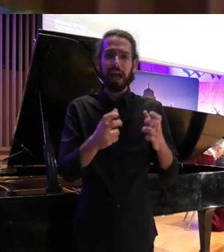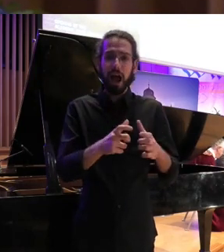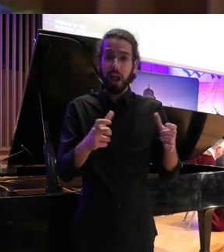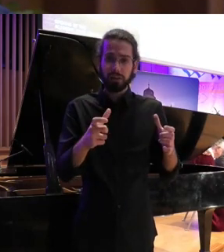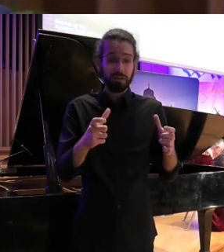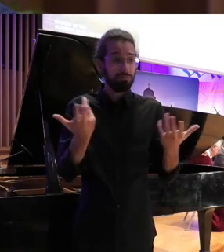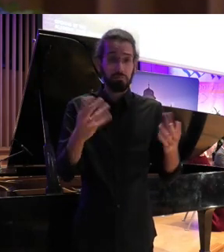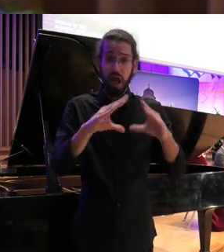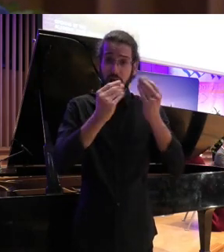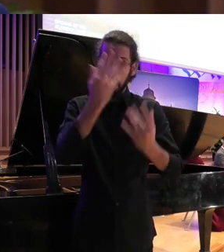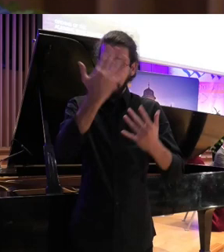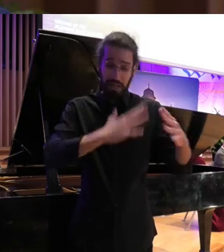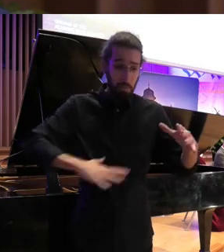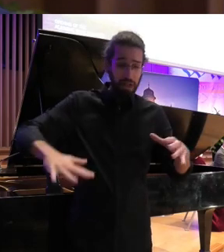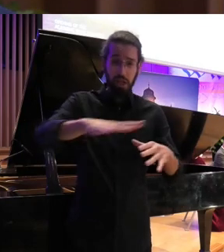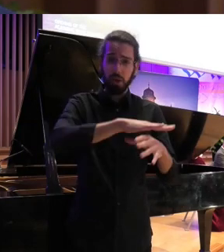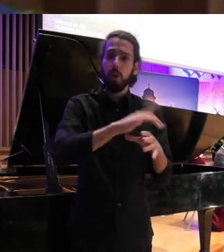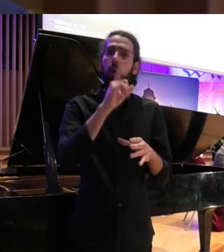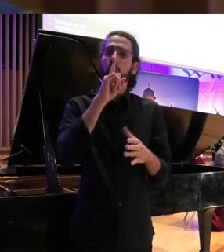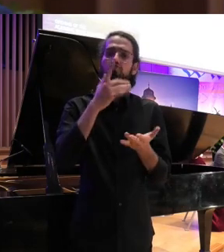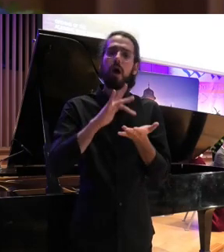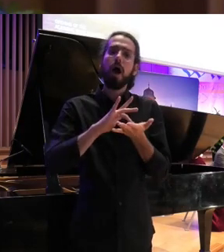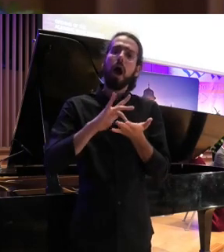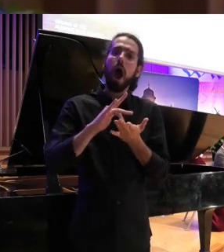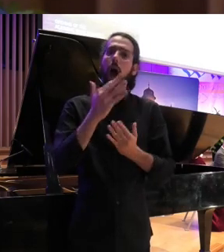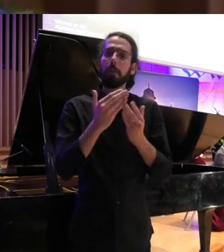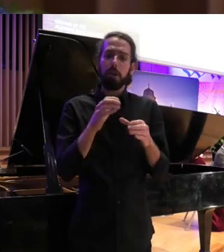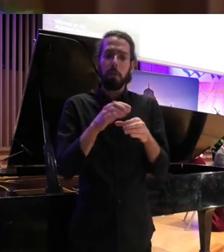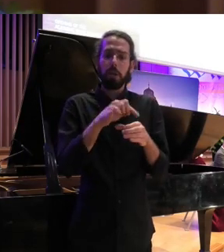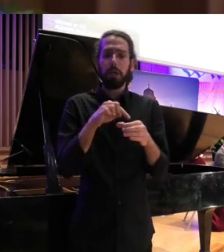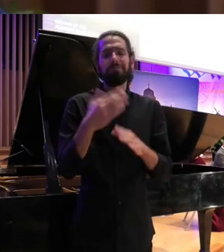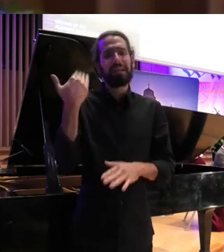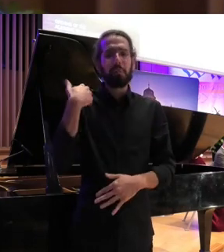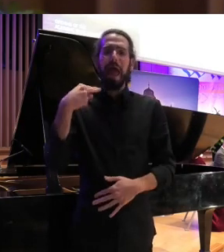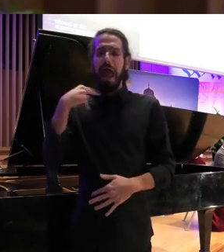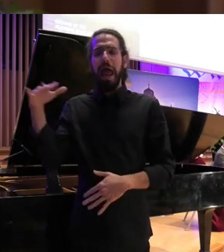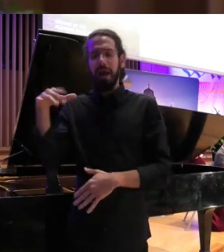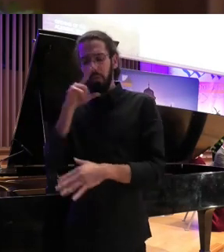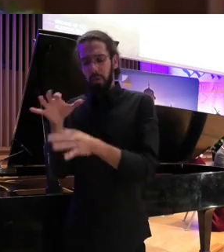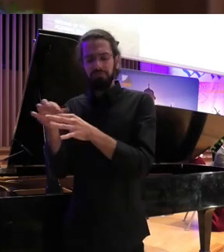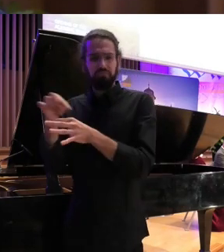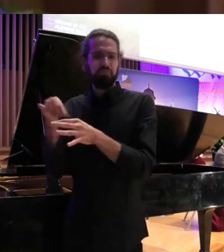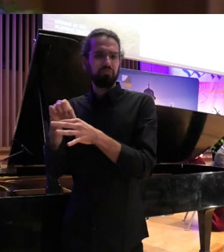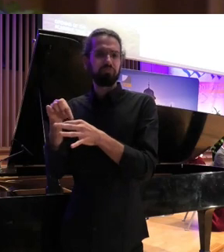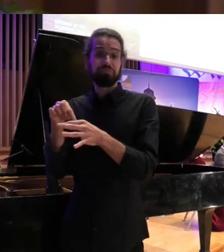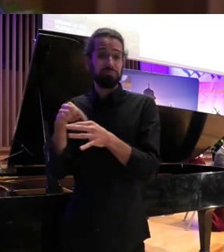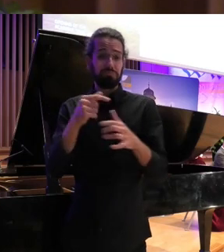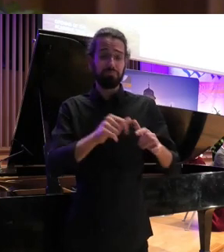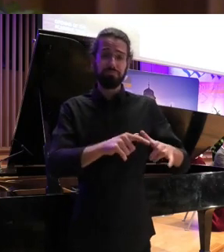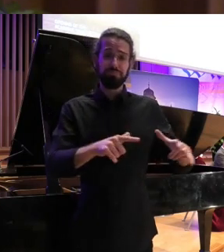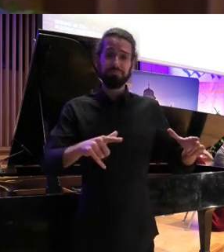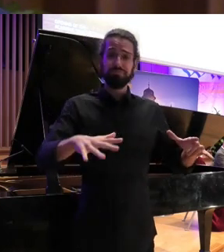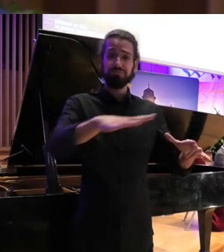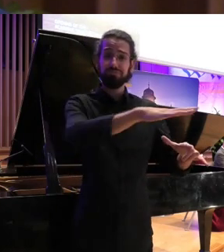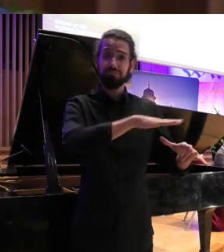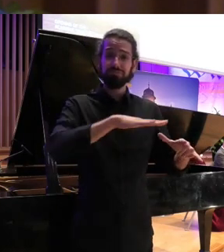der Mathematik abdeckt. Also es ist nicht einfach reine Mathematik, wie ich das aus Großbritannien, wo ich damals war, sozusagen erlebt hatte. Und dann die